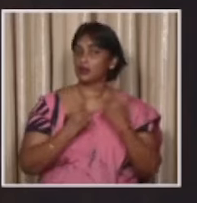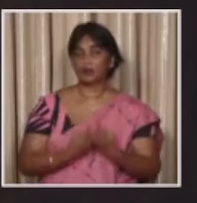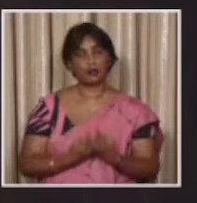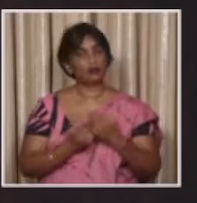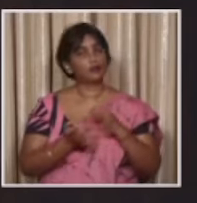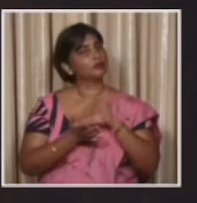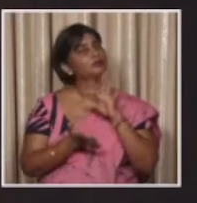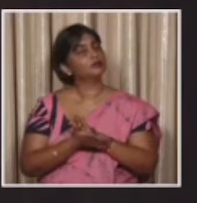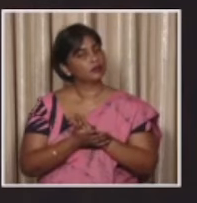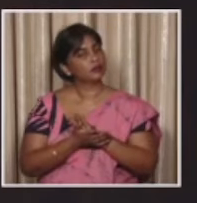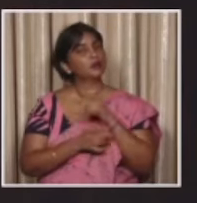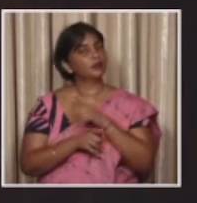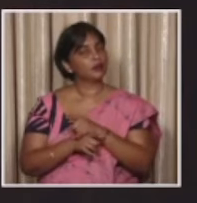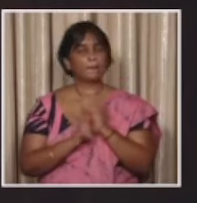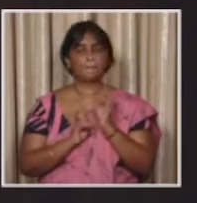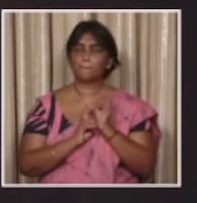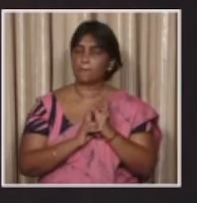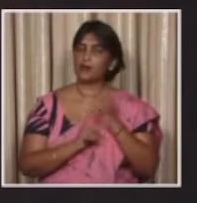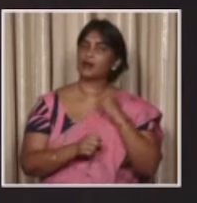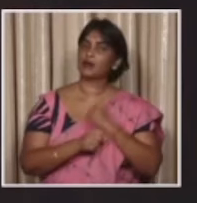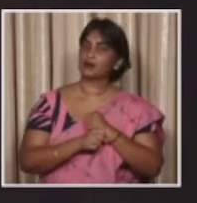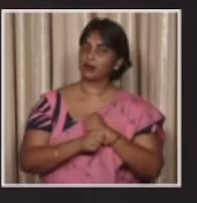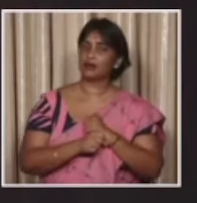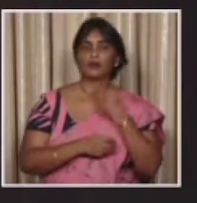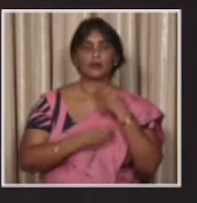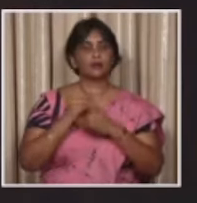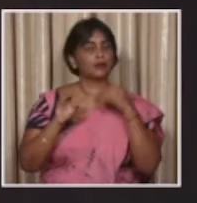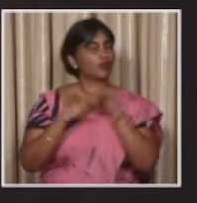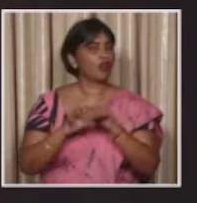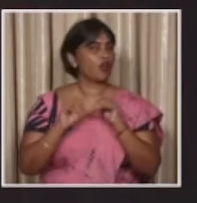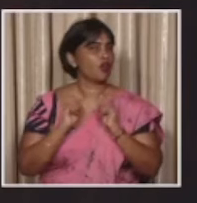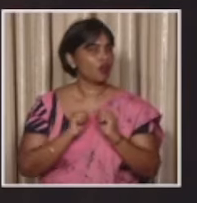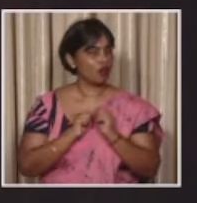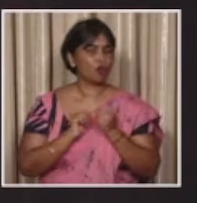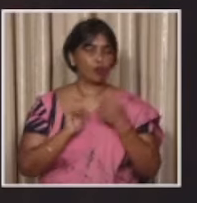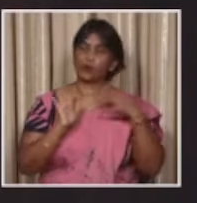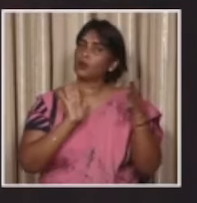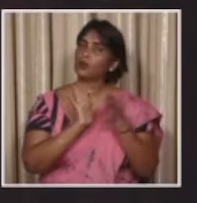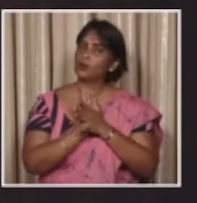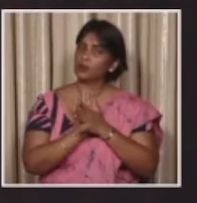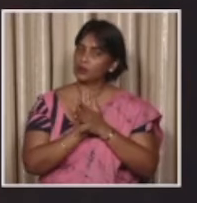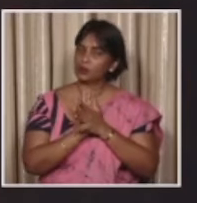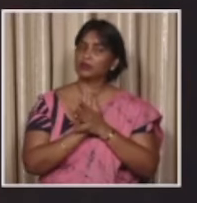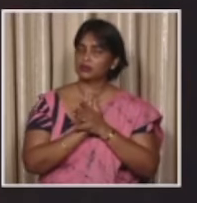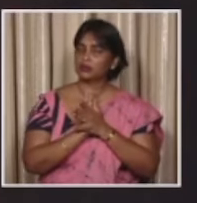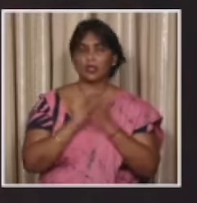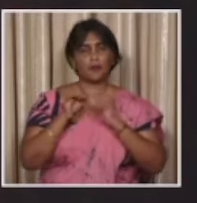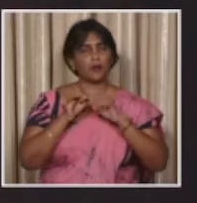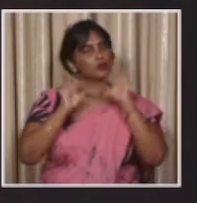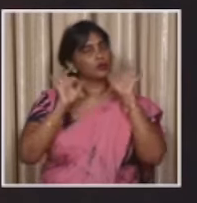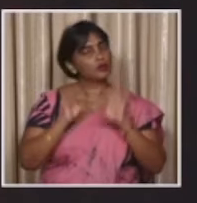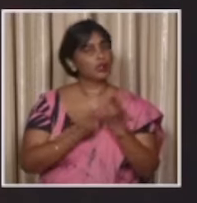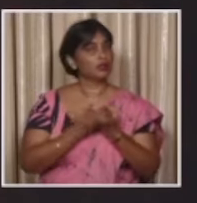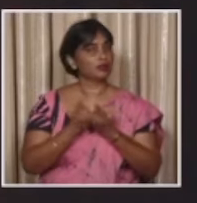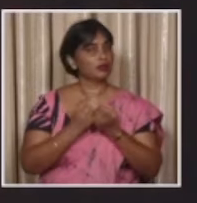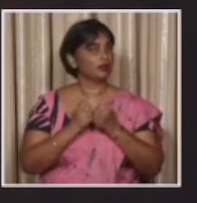අවශ්‍යතාවයන් විදිහට, ඒ වගේ පුද්ගලික රාජ්‍ය ව්‍යවසායකයන් කොහොමද එකිනෙකට ප්‍රශ්නයක් නොවි